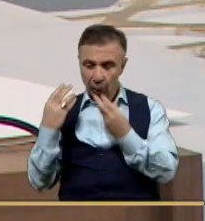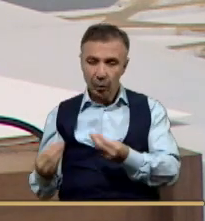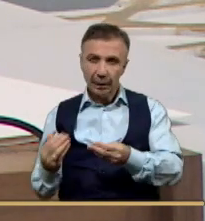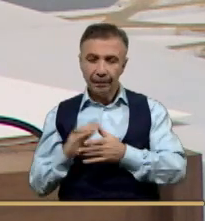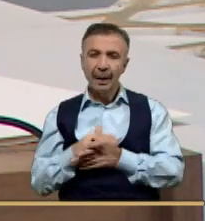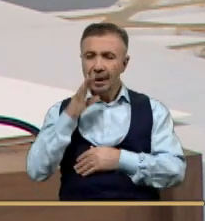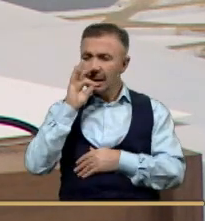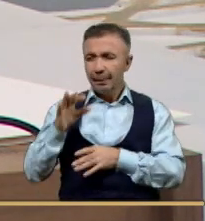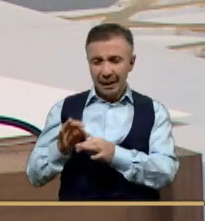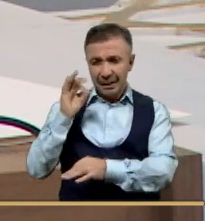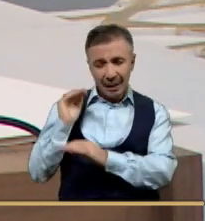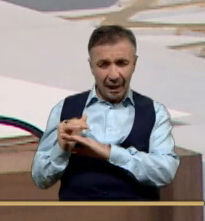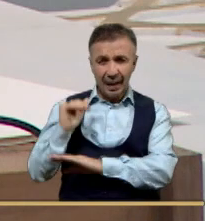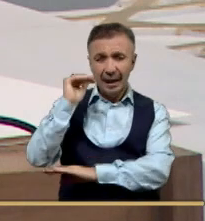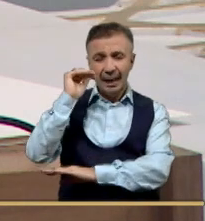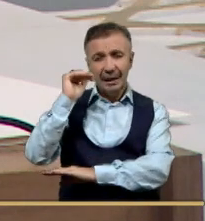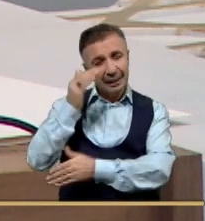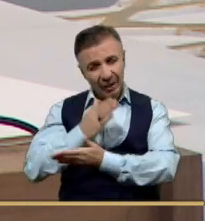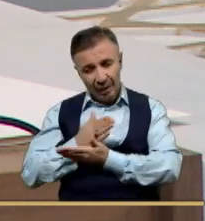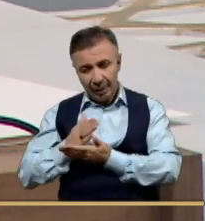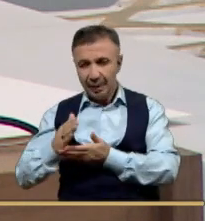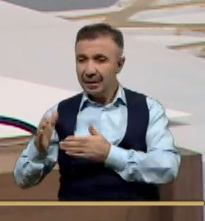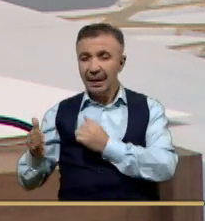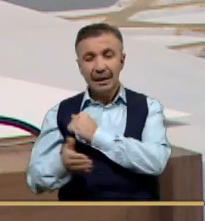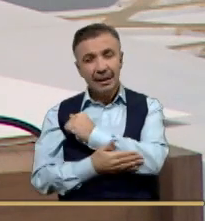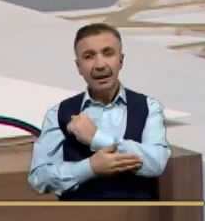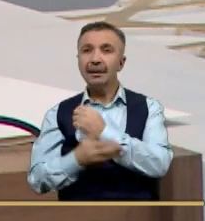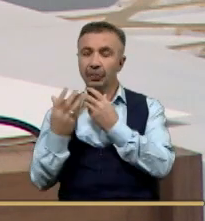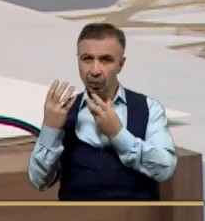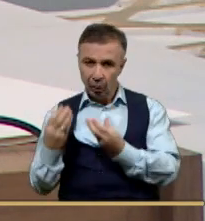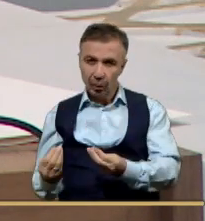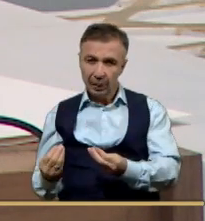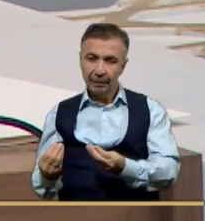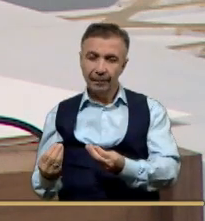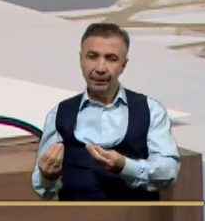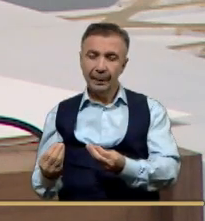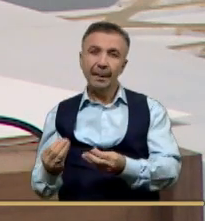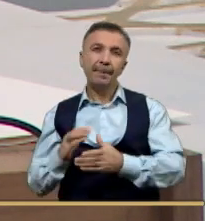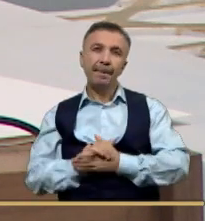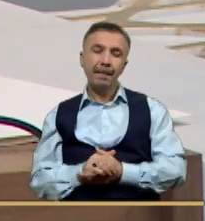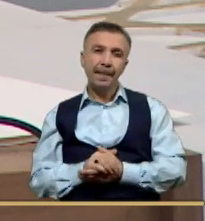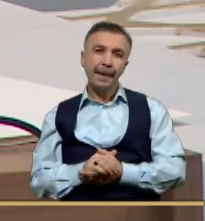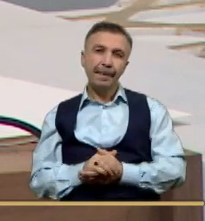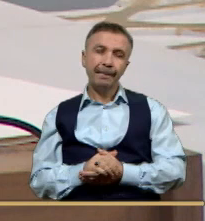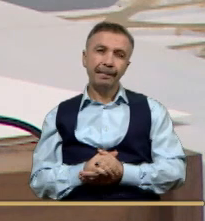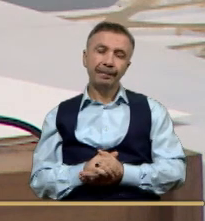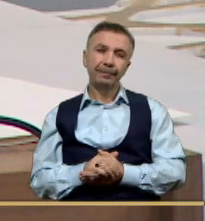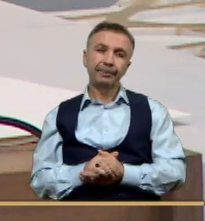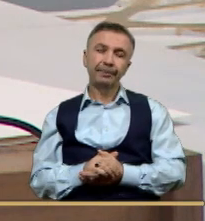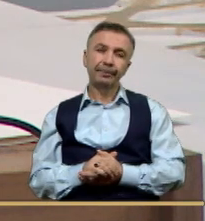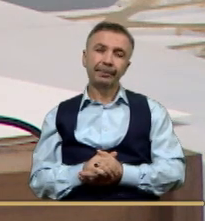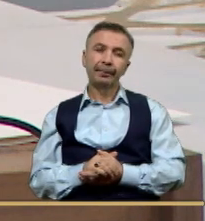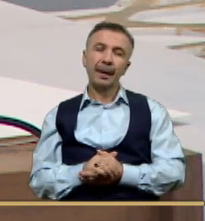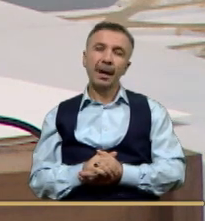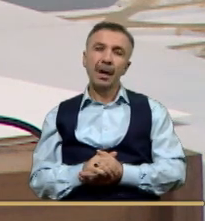kim bir insanın hayatta kalmasına vesile olursa, ona yardım ederse,